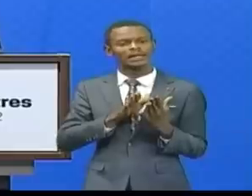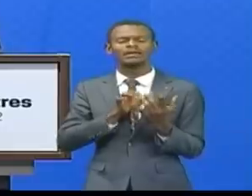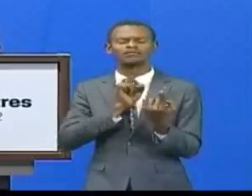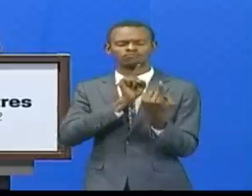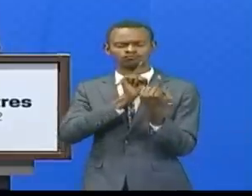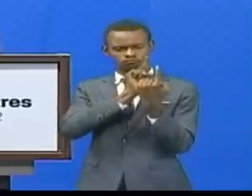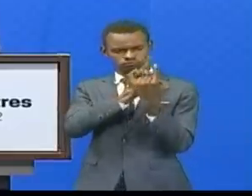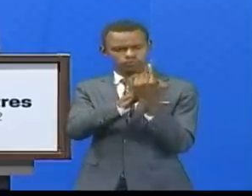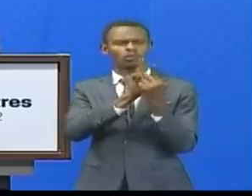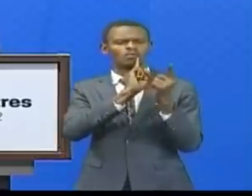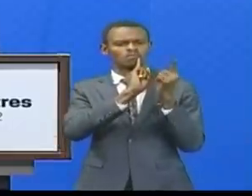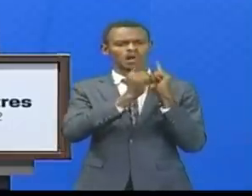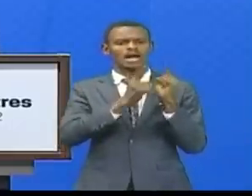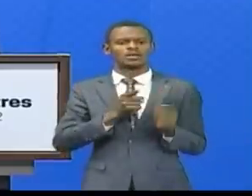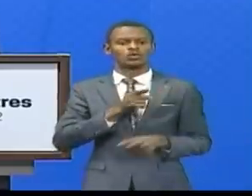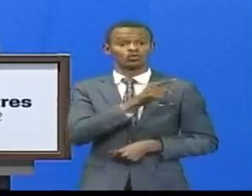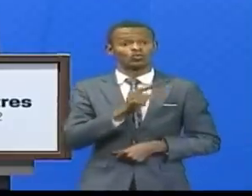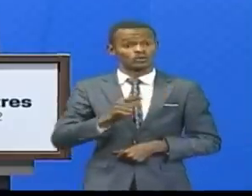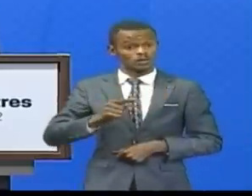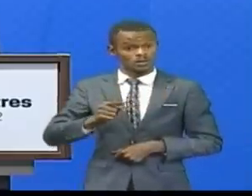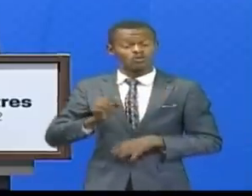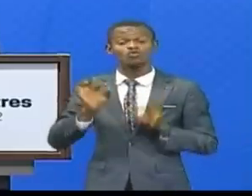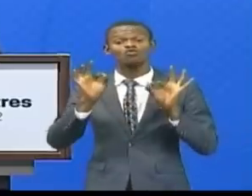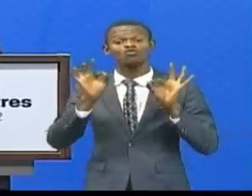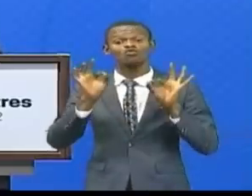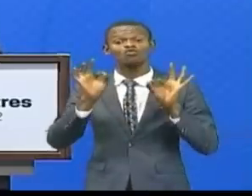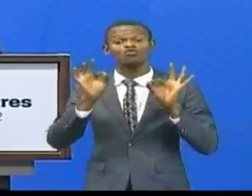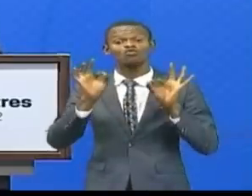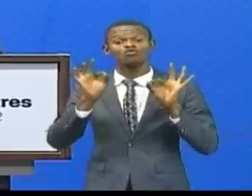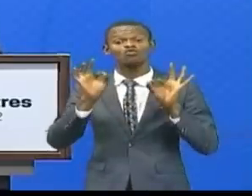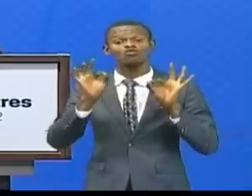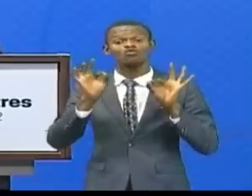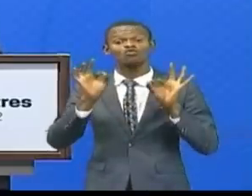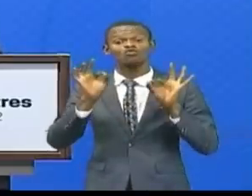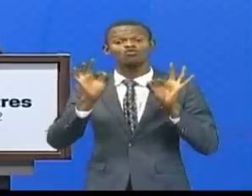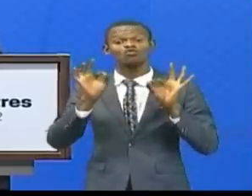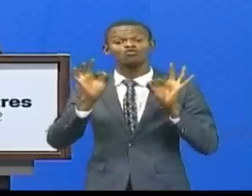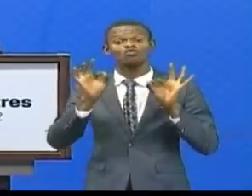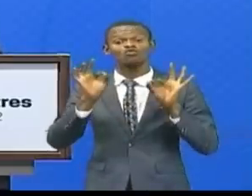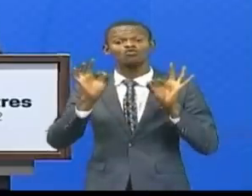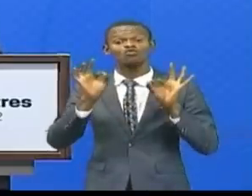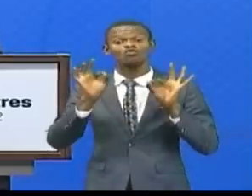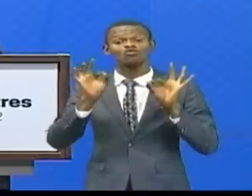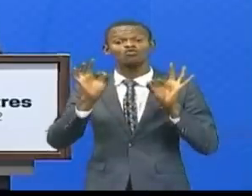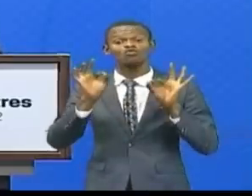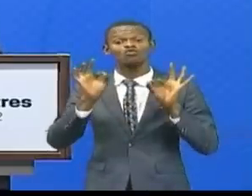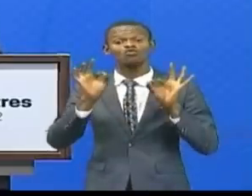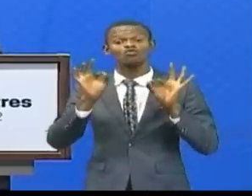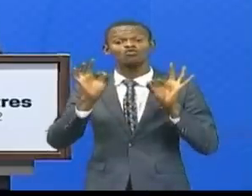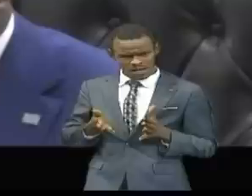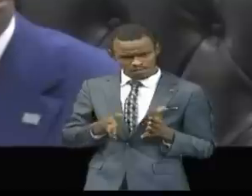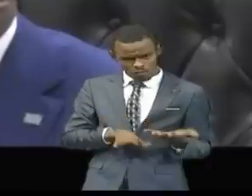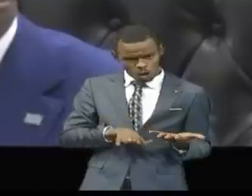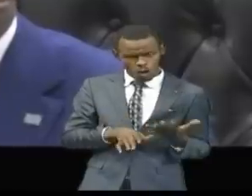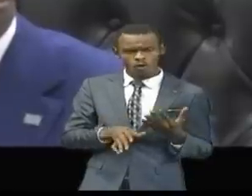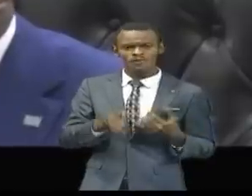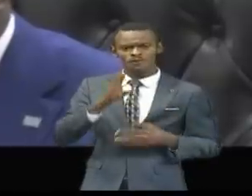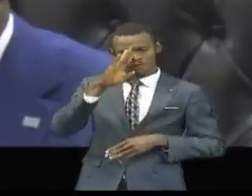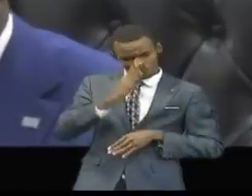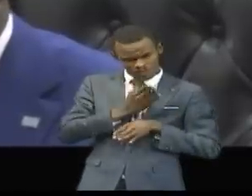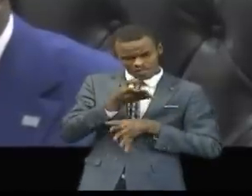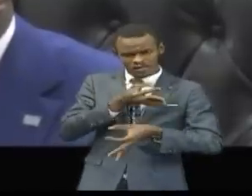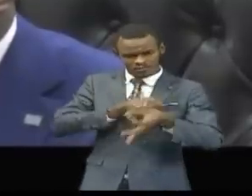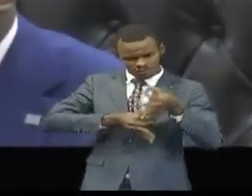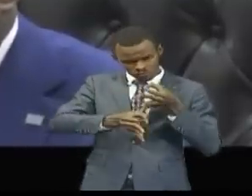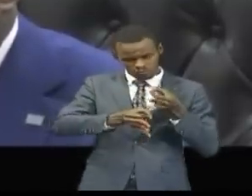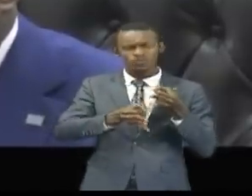nouveau souverain britannique. Leurs entretiens ont porté essentiellement sur la